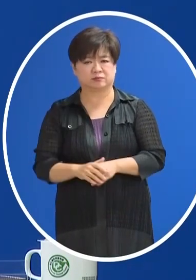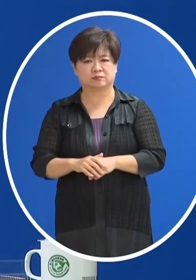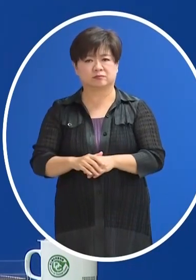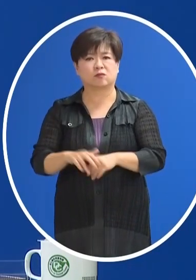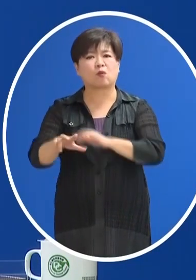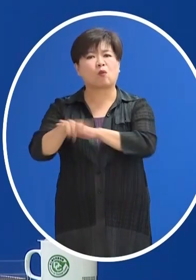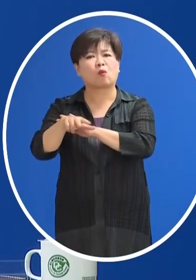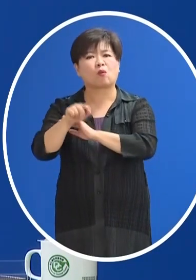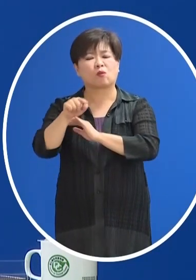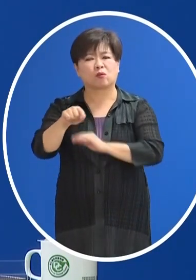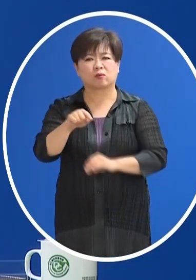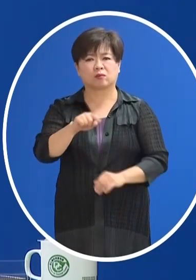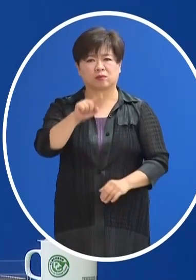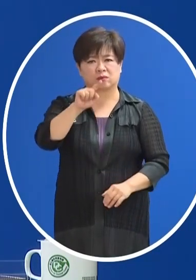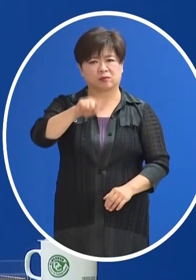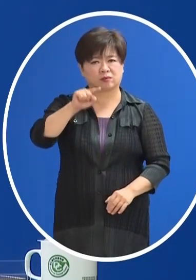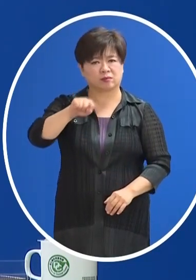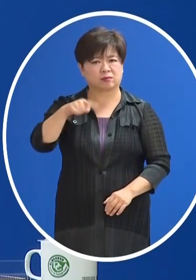早上是